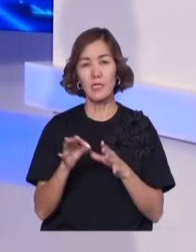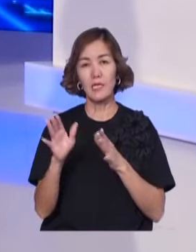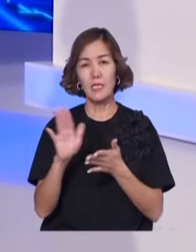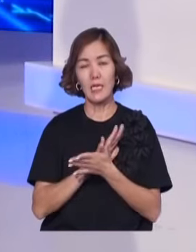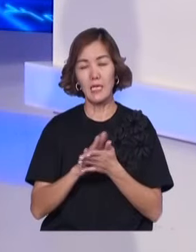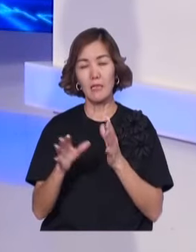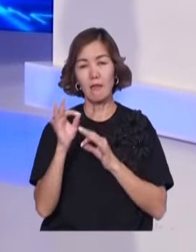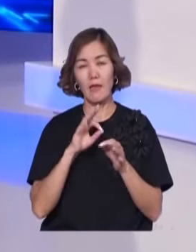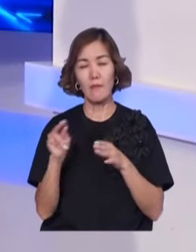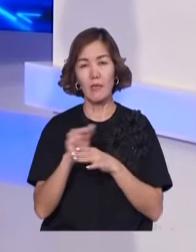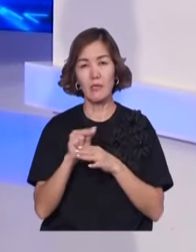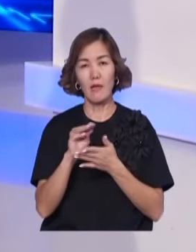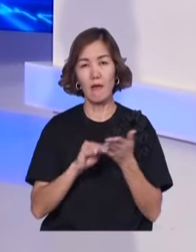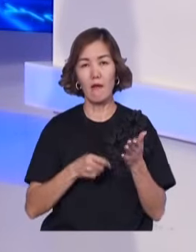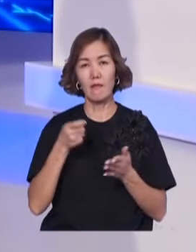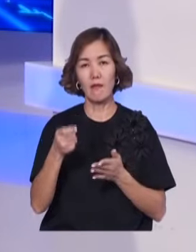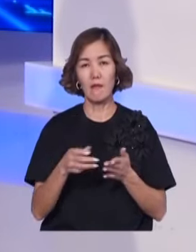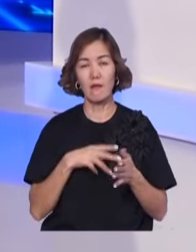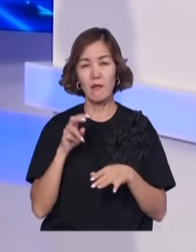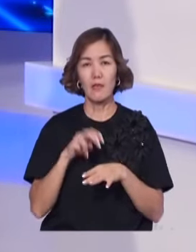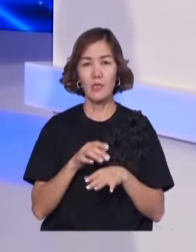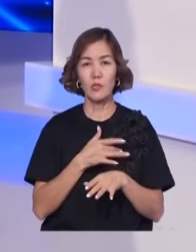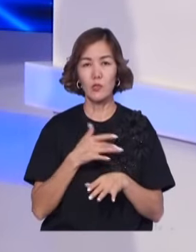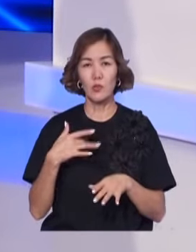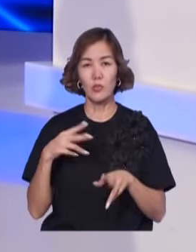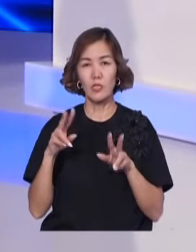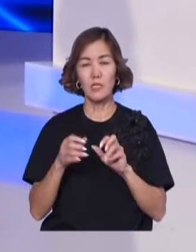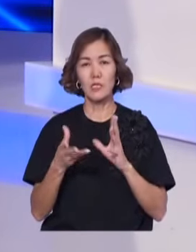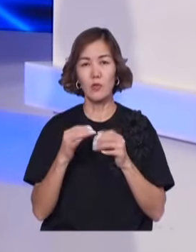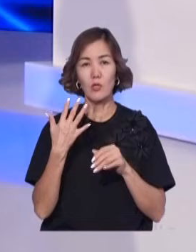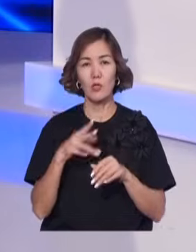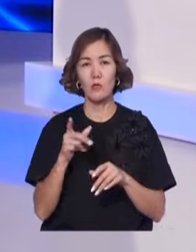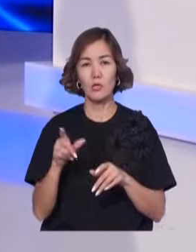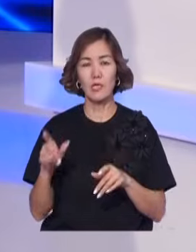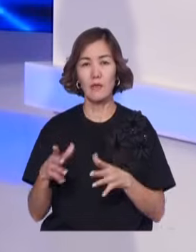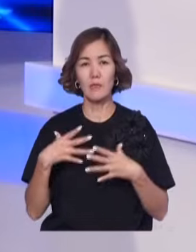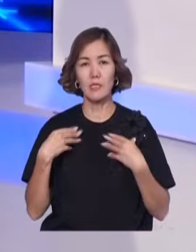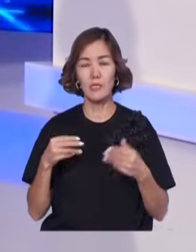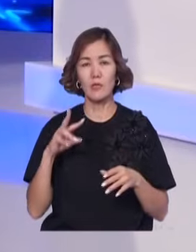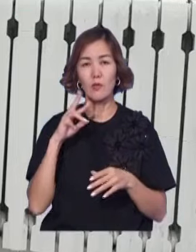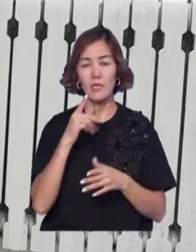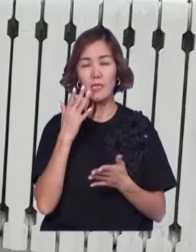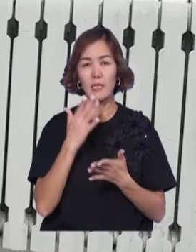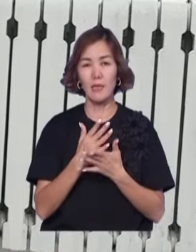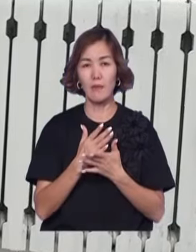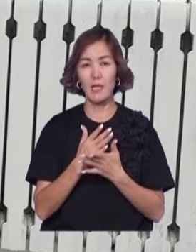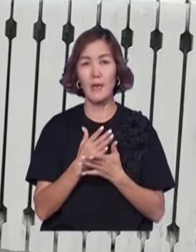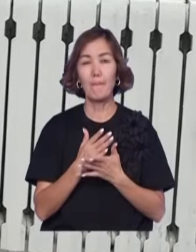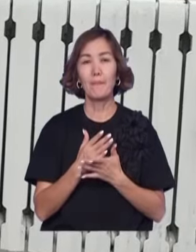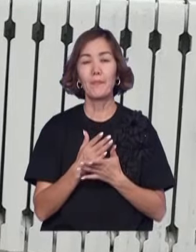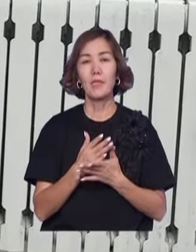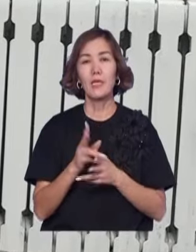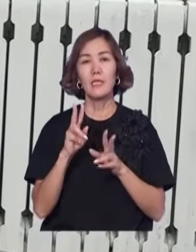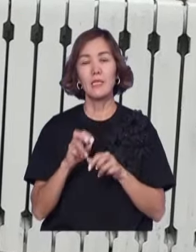тағайындалған. Дәрігерлердің айтуынша, сүт безі ауруларына жүргізілген тексеру кезінде 53 адамның денсаулығынан кінәрат табылыпты. Мұнымен